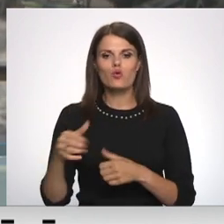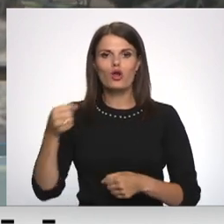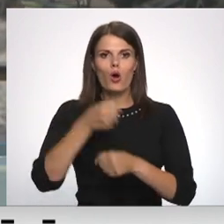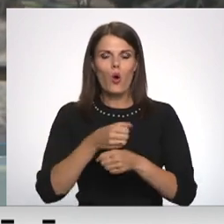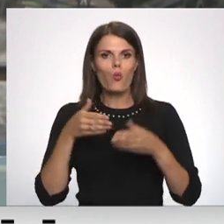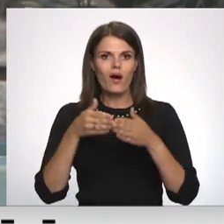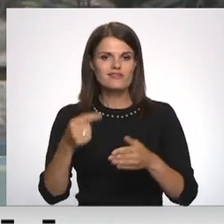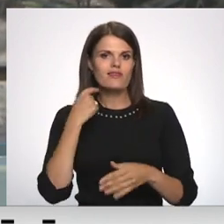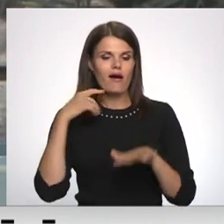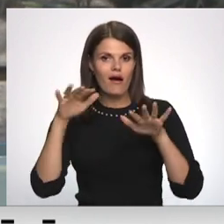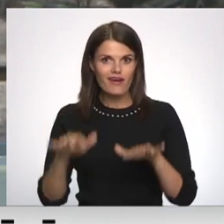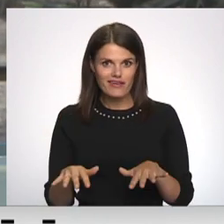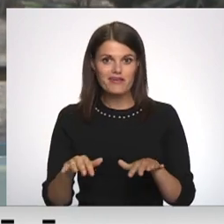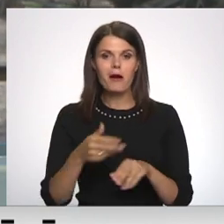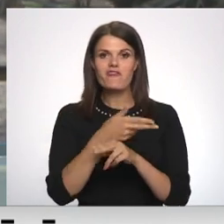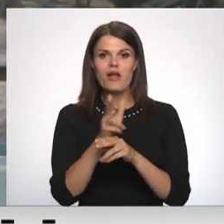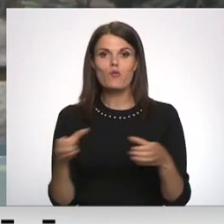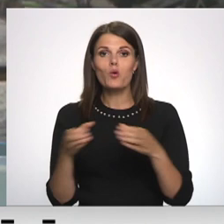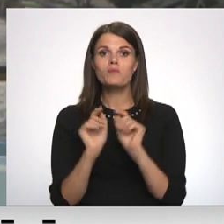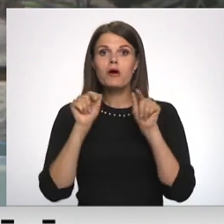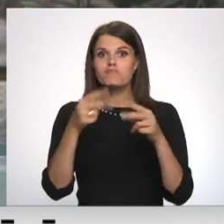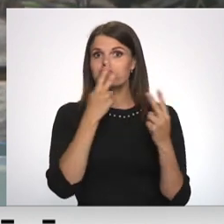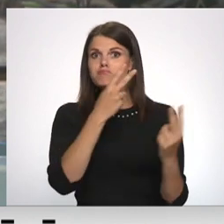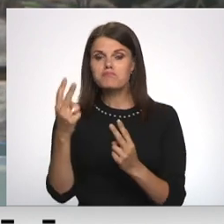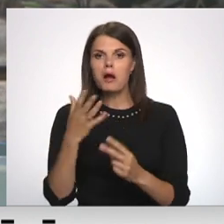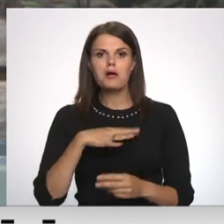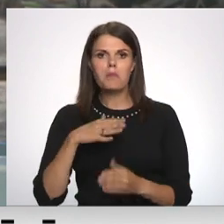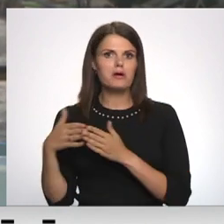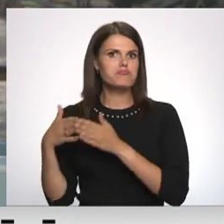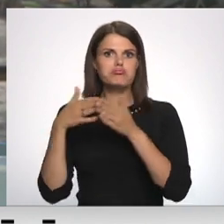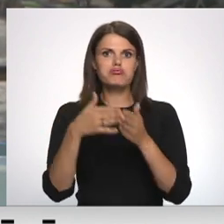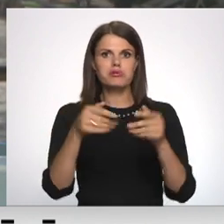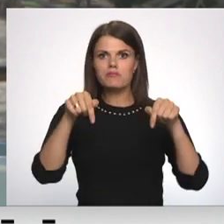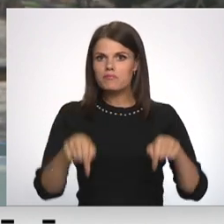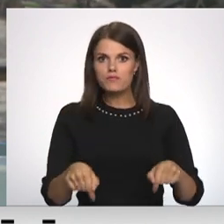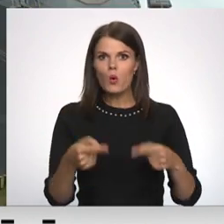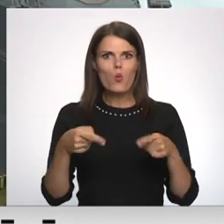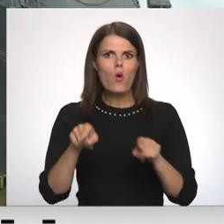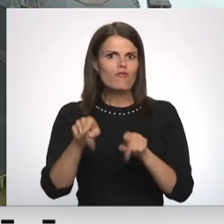klāja. Par to, kāpēc kuģis ieradies un uz ko tas spējīgs, stāsta Dāvids Fredenfelds.